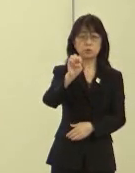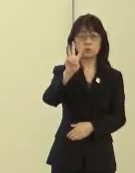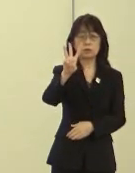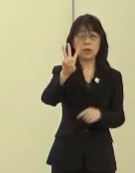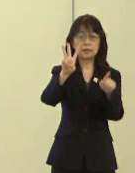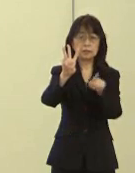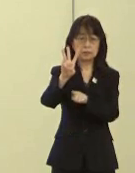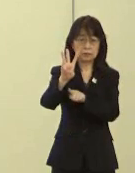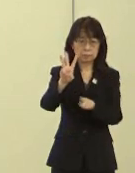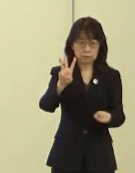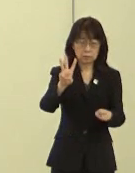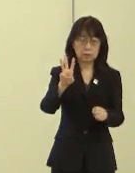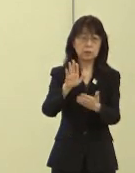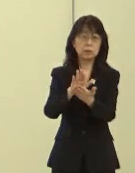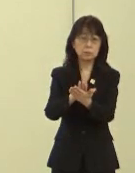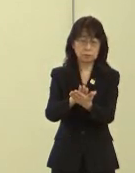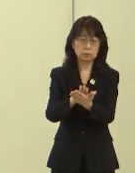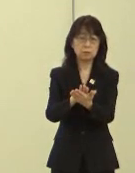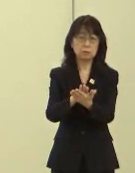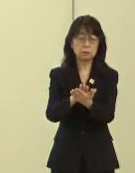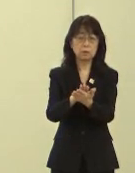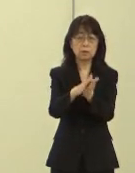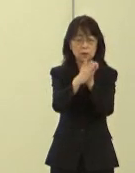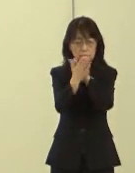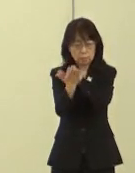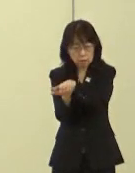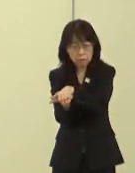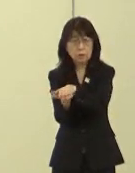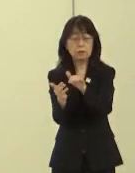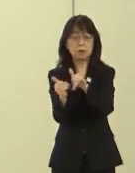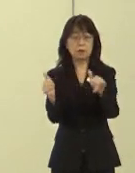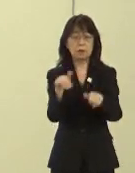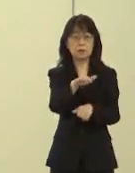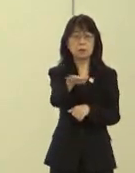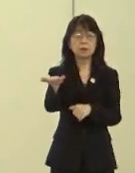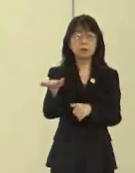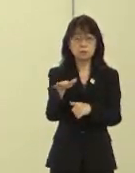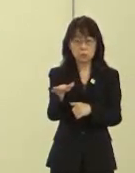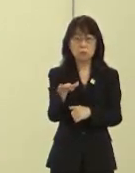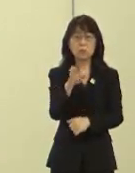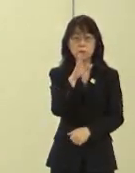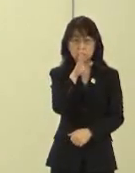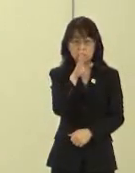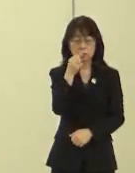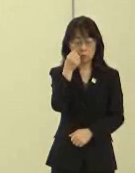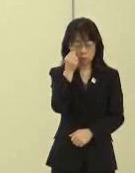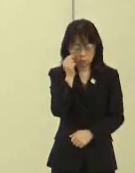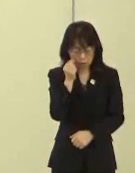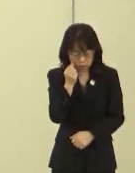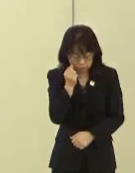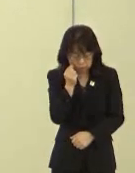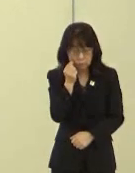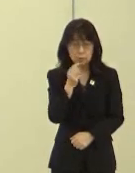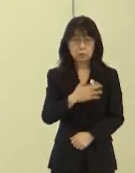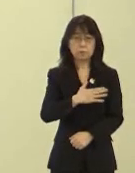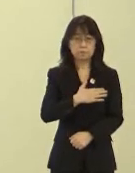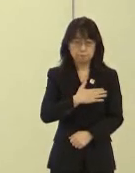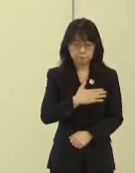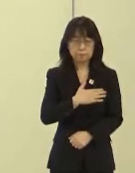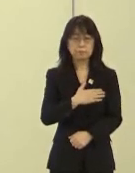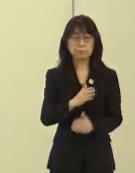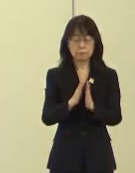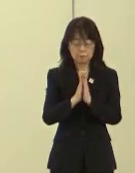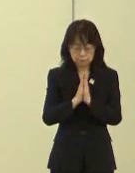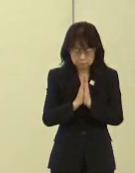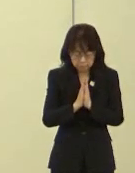しゃいます。改めてお亡くなりになりました方々のへのご冥福を心からお祈り申し上げますと